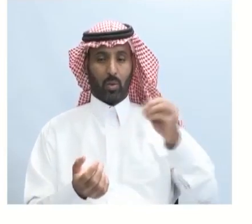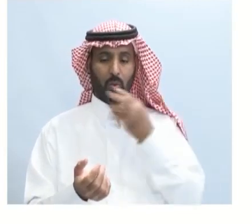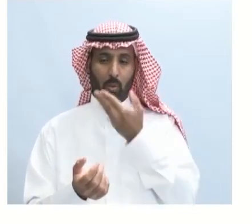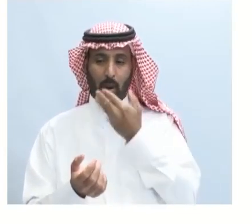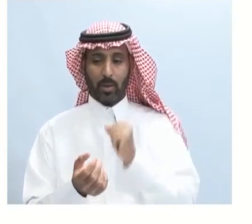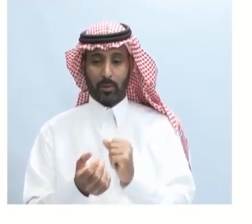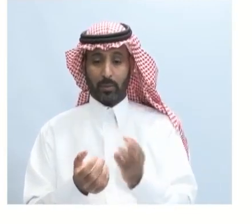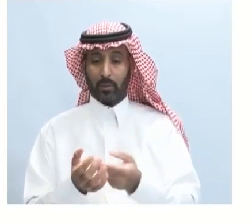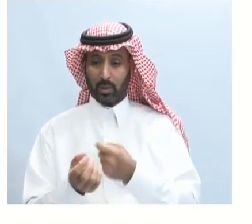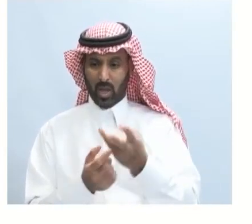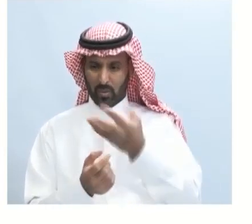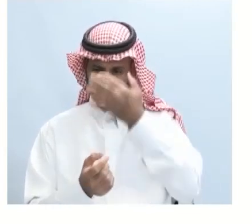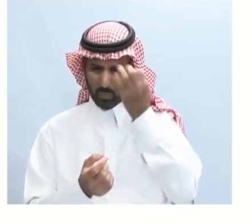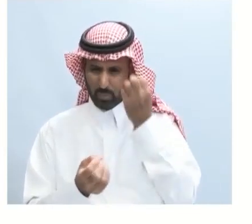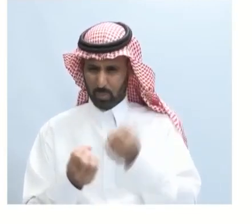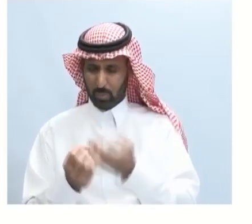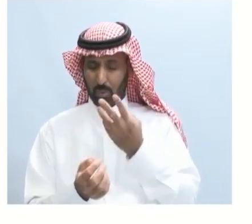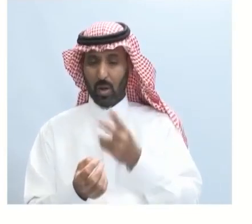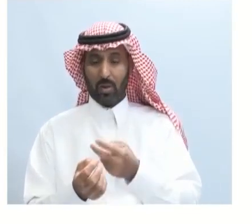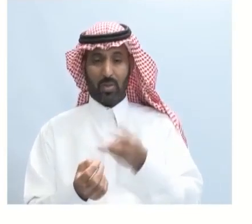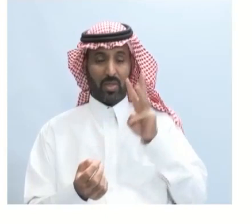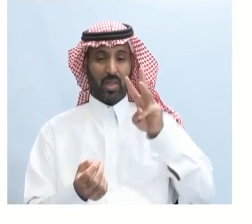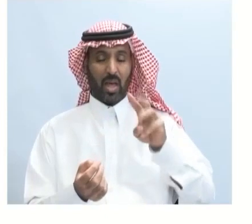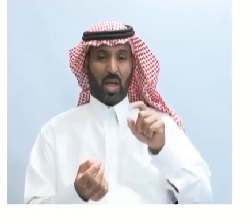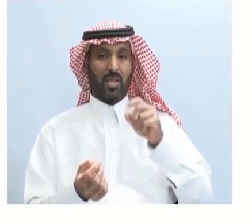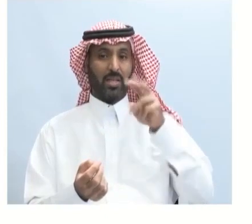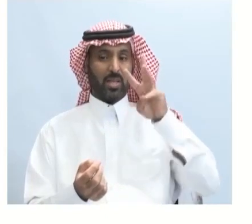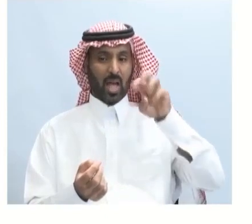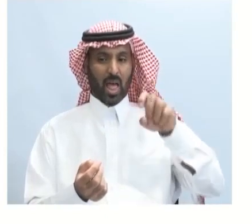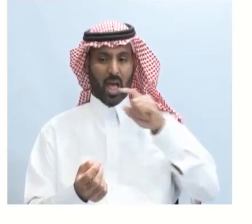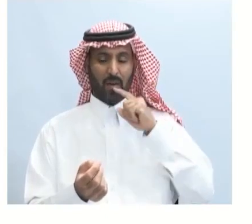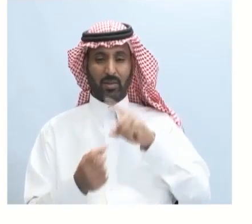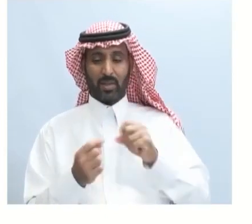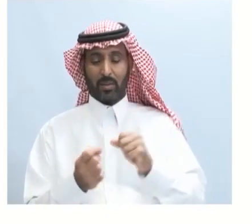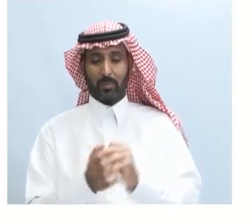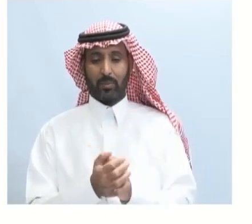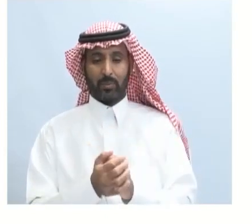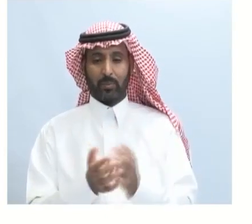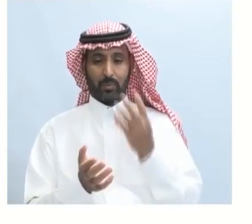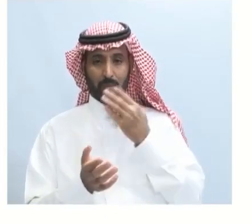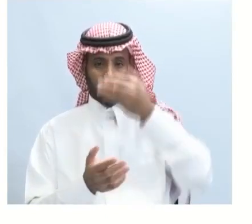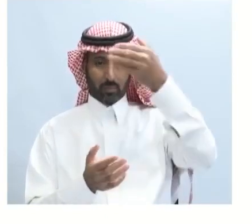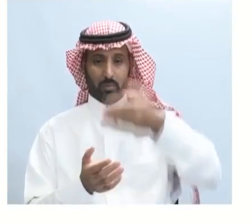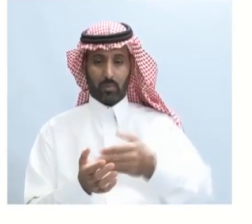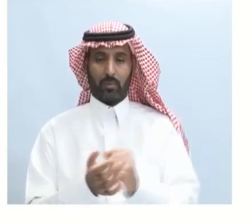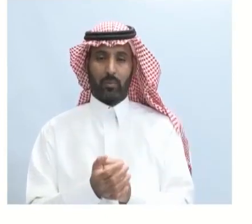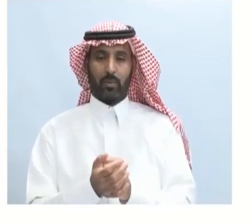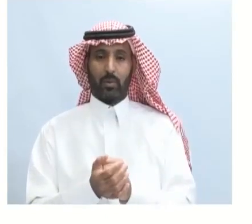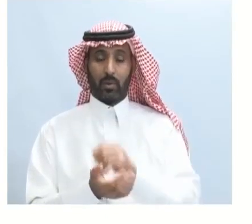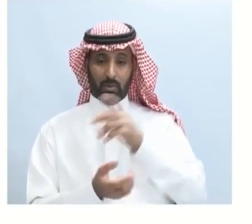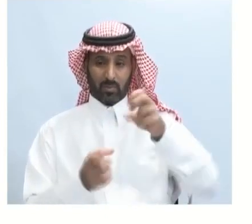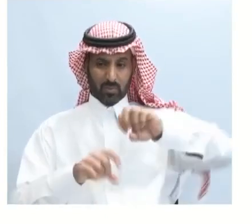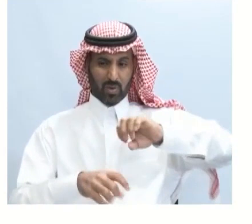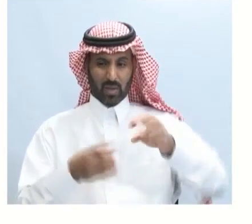وايضا سيقوم بطرد حراره مقدارها 3000 سال 3120 كيلو جول ننتقل بعد ذلك الى